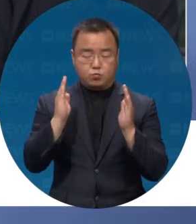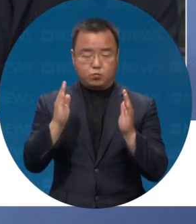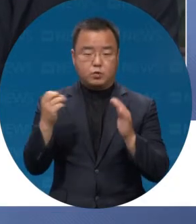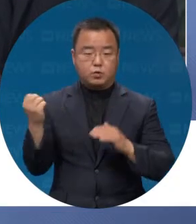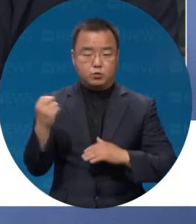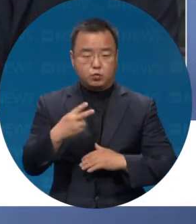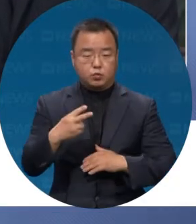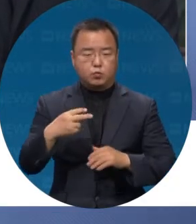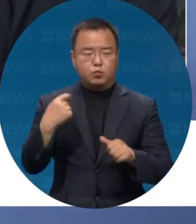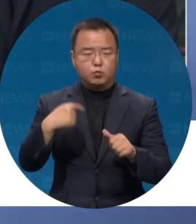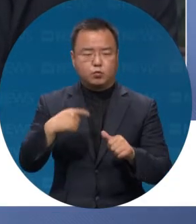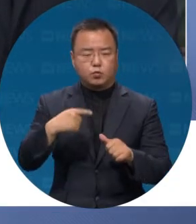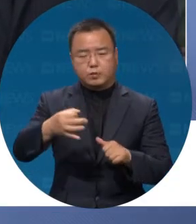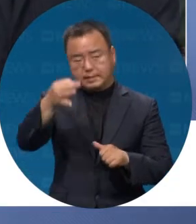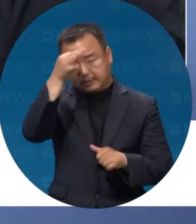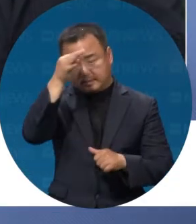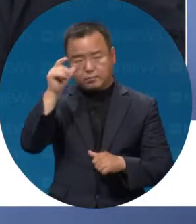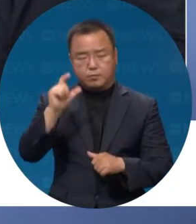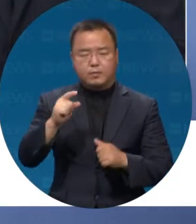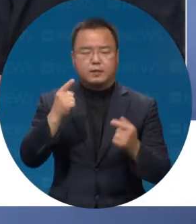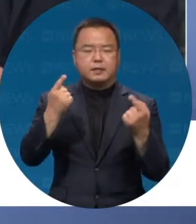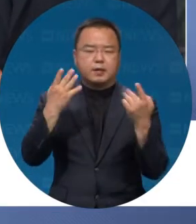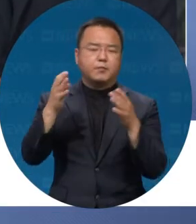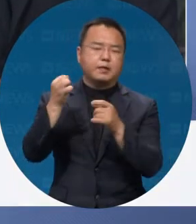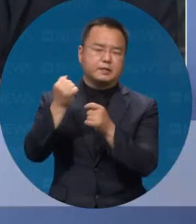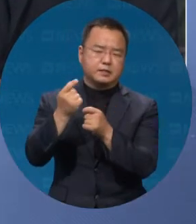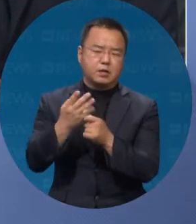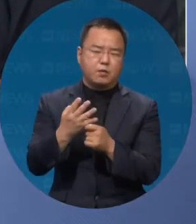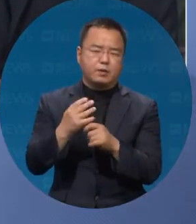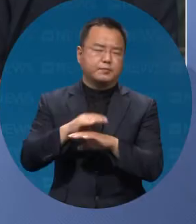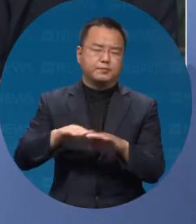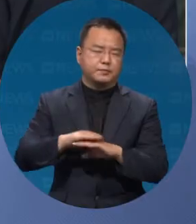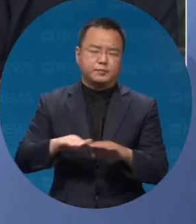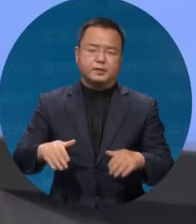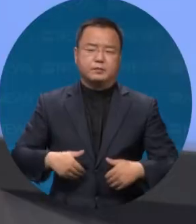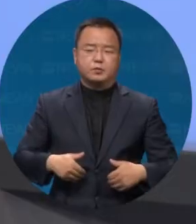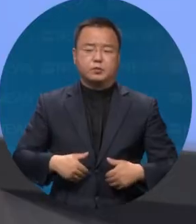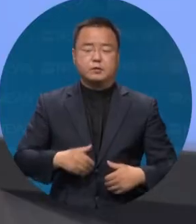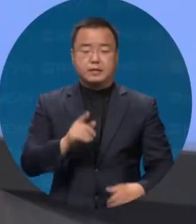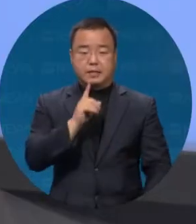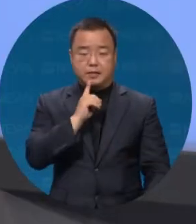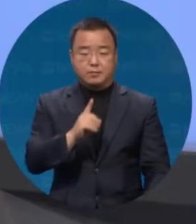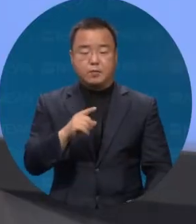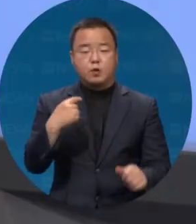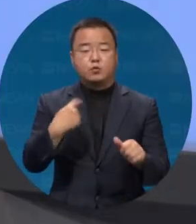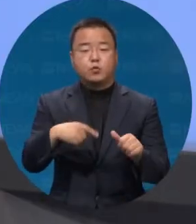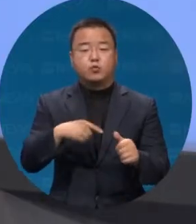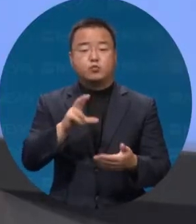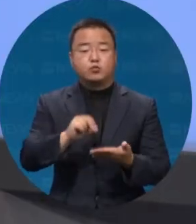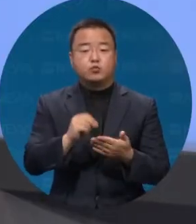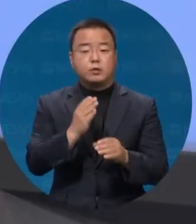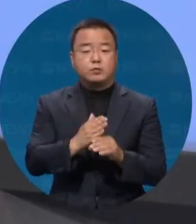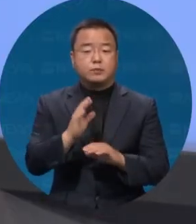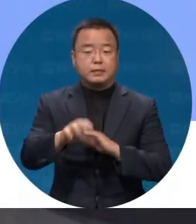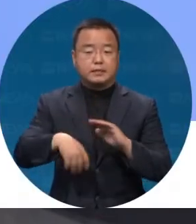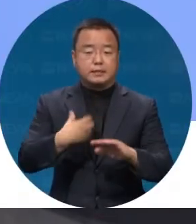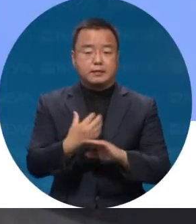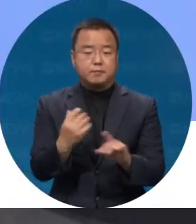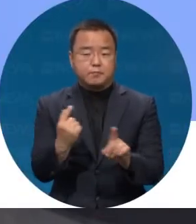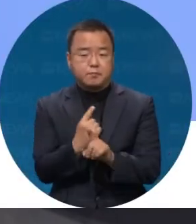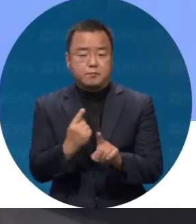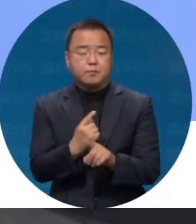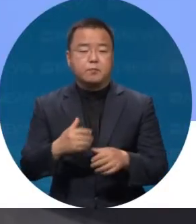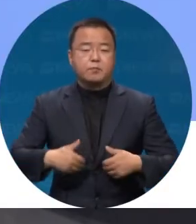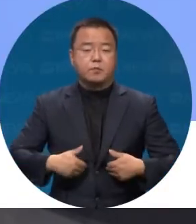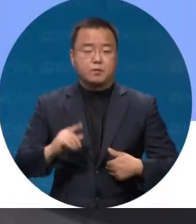대학 서열화 와 나도 상위권을 기록했습니다 예 교육 현안 지금 개혁이 필요한 부분을 묻는 질문에는 과반수 이상이 영유아